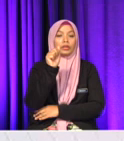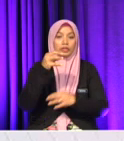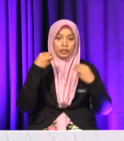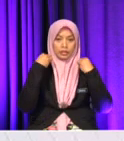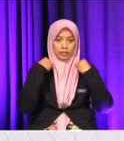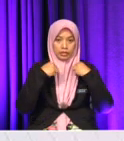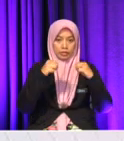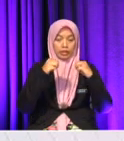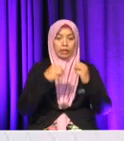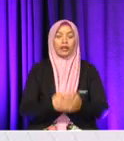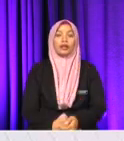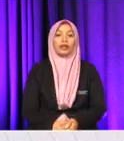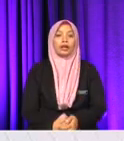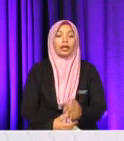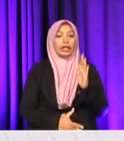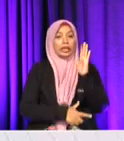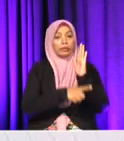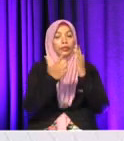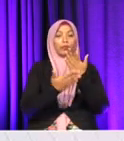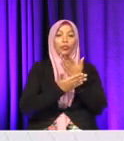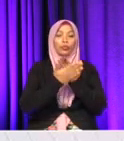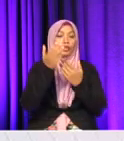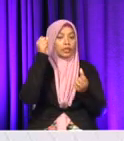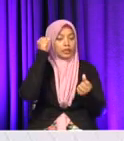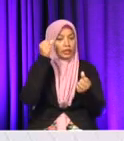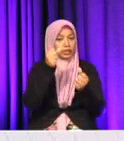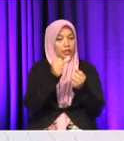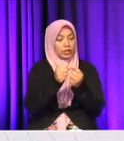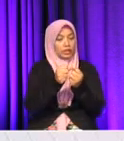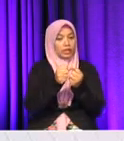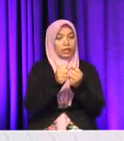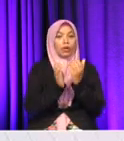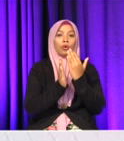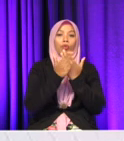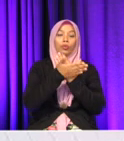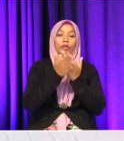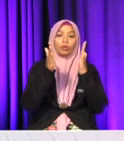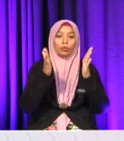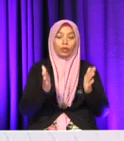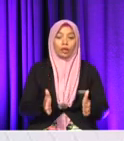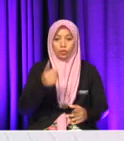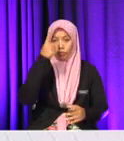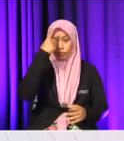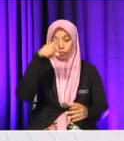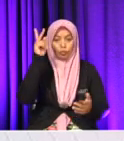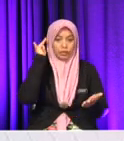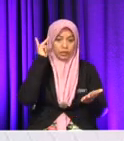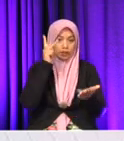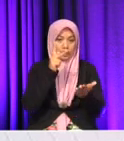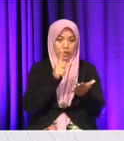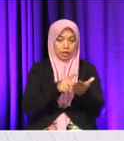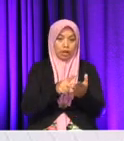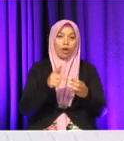ini juga lebih mudah diingati oleh kita dan untuk mengenali produk dan penghematan yang